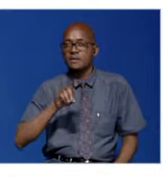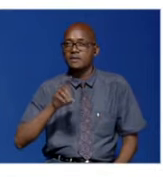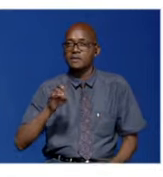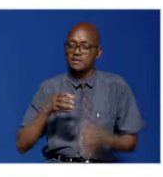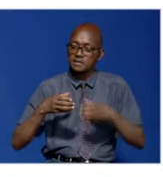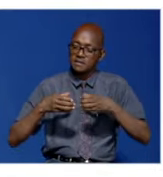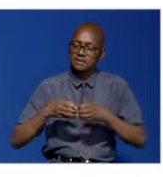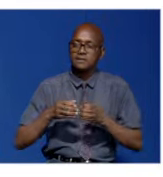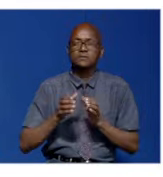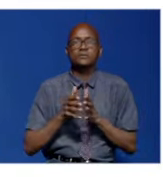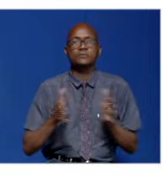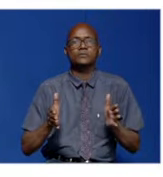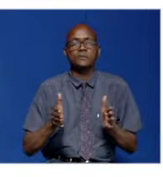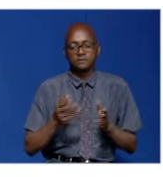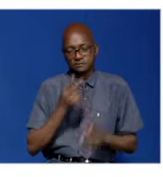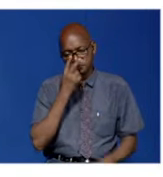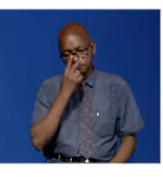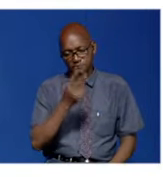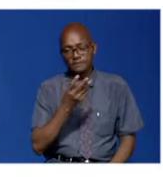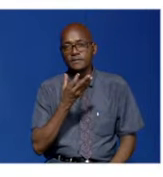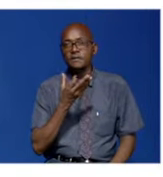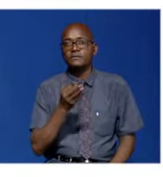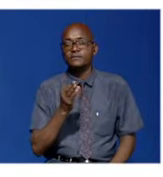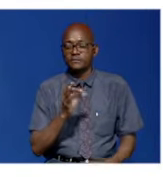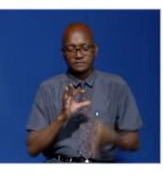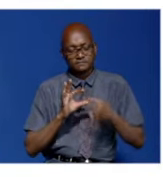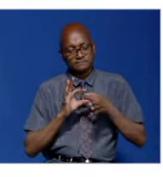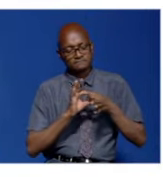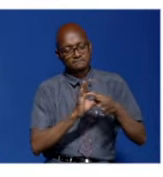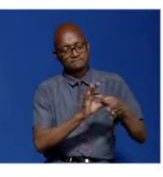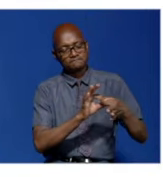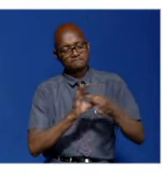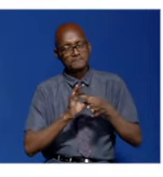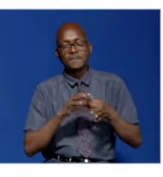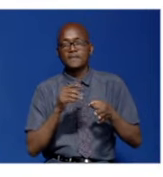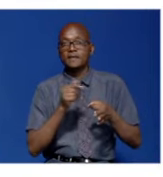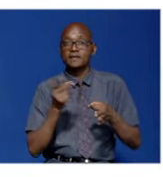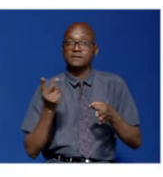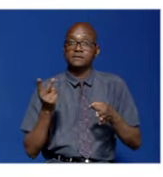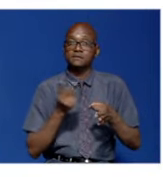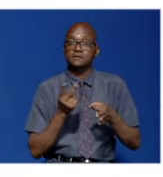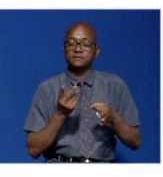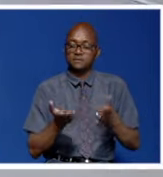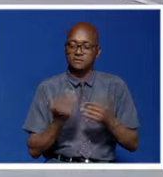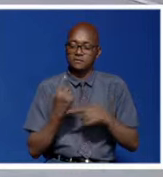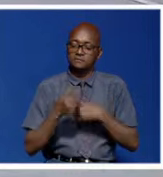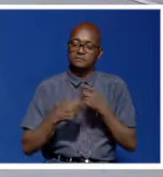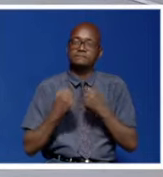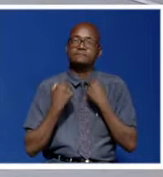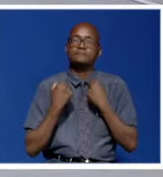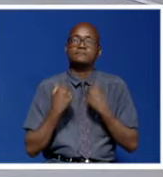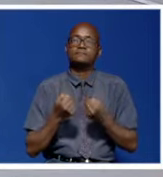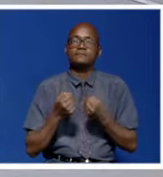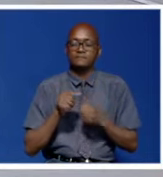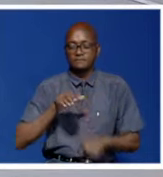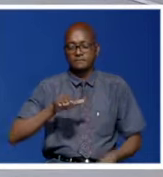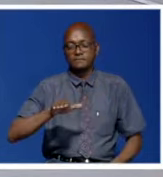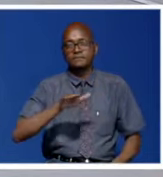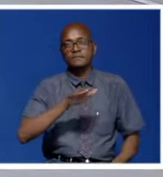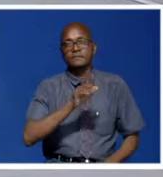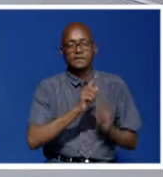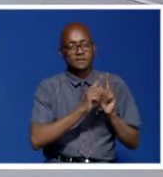kikao, na kubwa zaidi ilikuwa ni kuangalia ni namna gani ambavyo uhusiano baina ya Tanzania na Uturuki unavyoweza kuendelea kuimarishwa katika